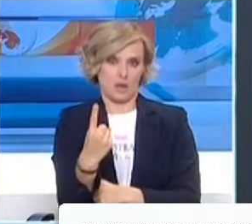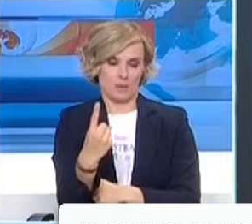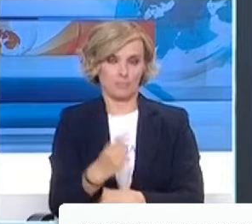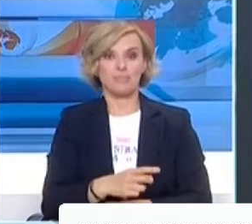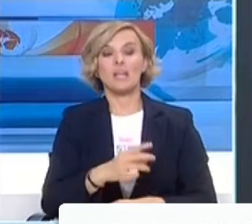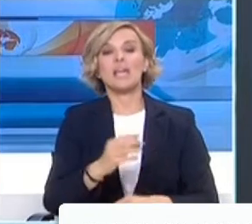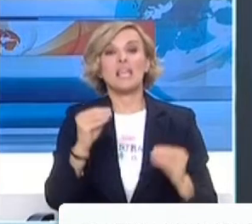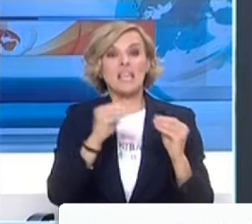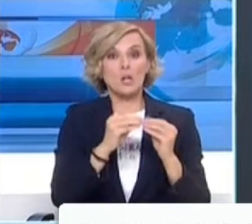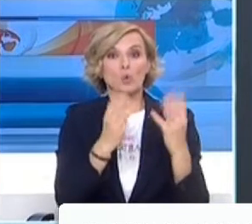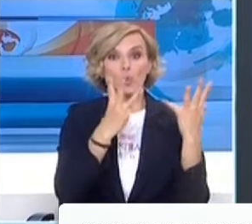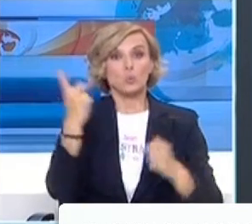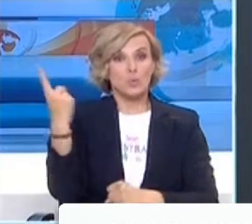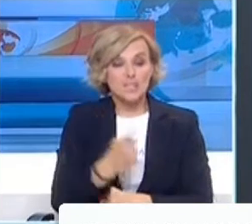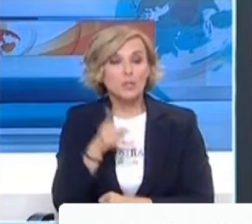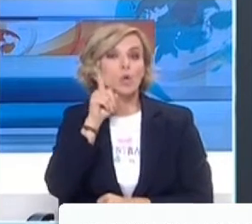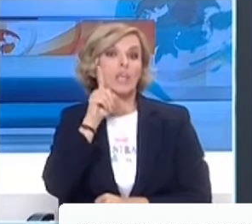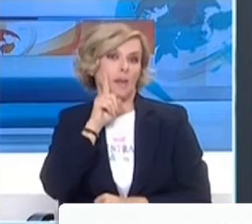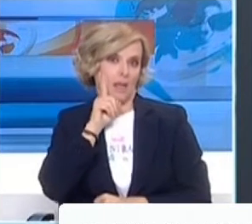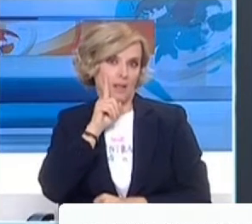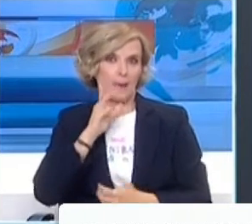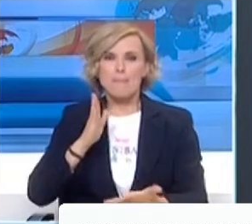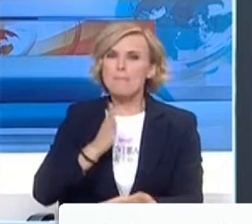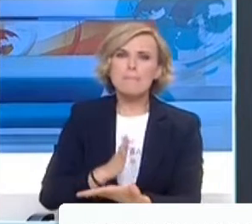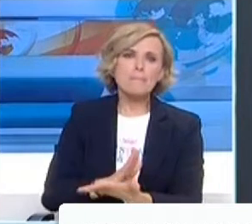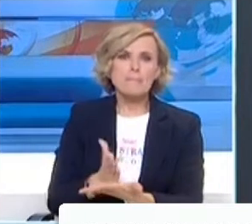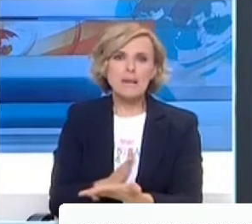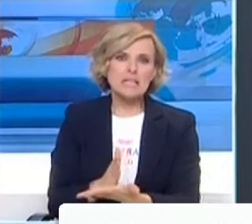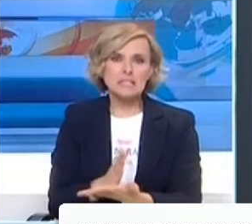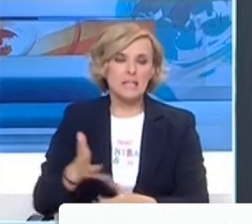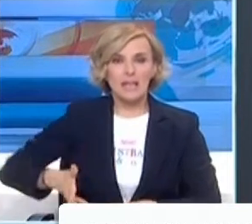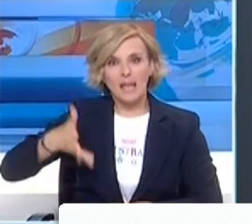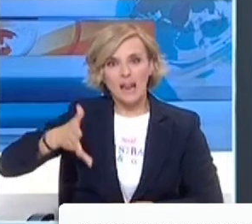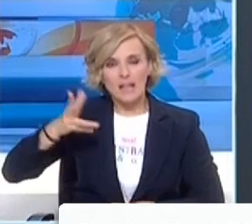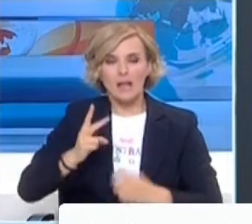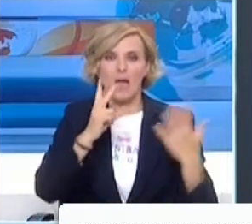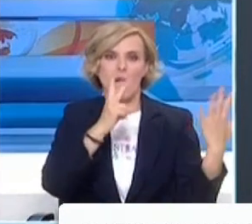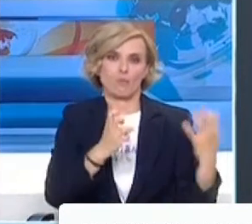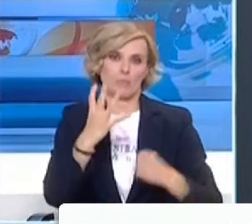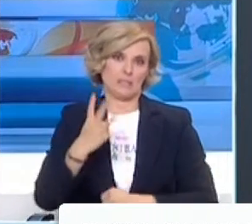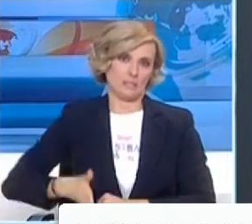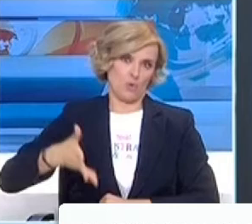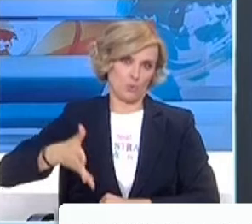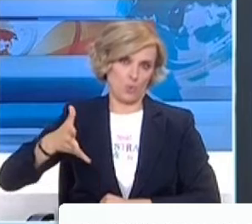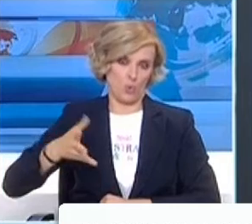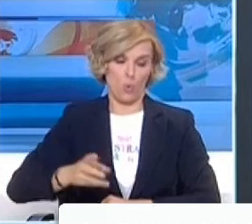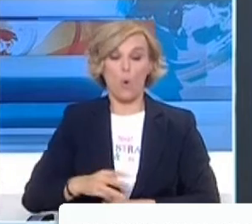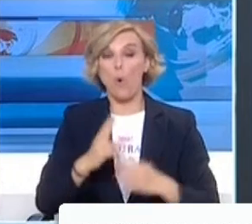είναι γυναίκες και οι υπόλοιποι άνδρες. Η διάμεση ηλικία των θανόντων συμπολιτών μας ήταν τα 74 έτη και